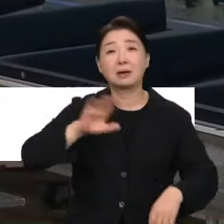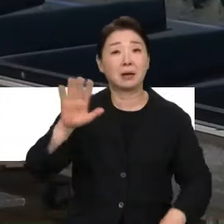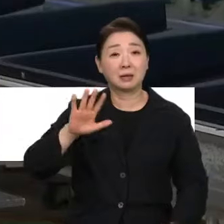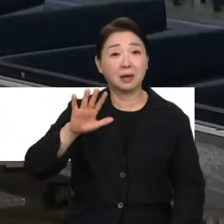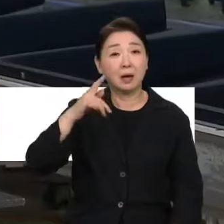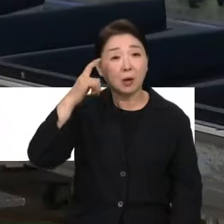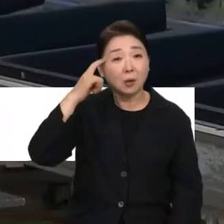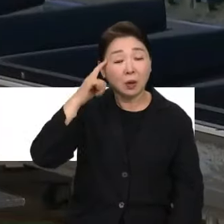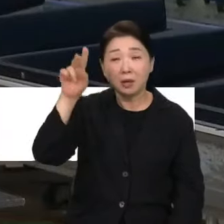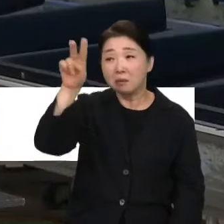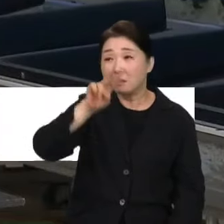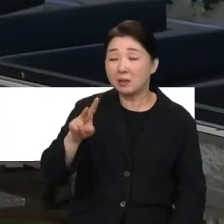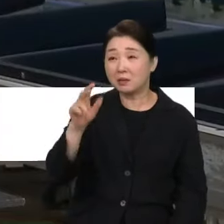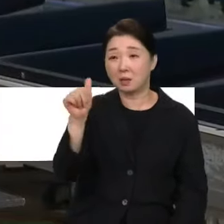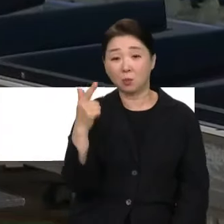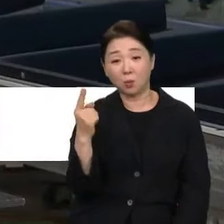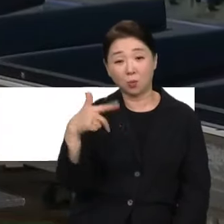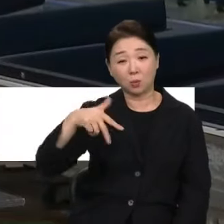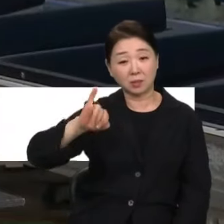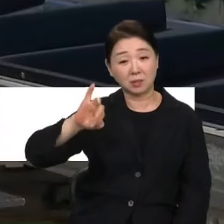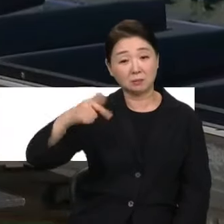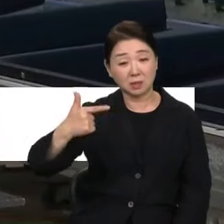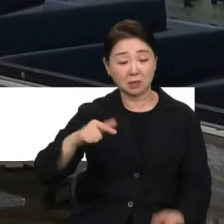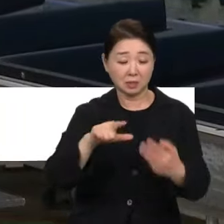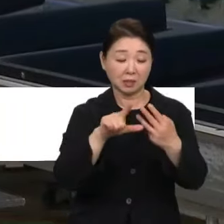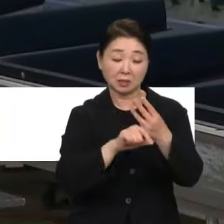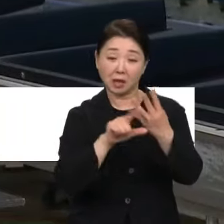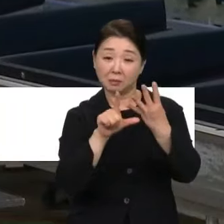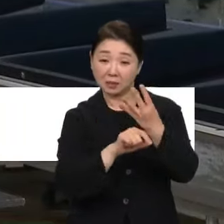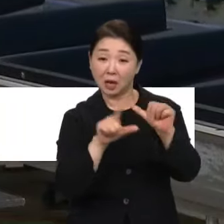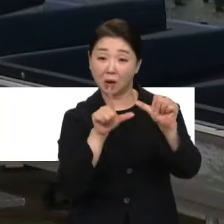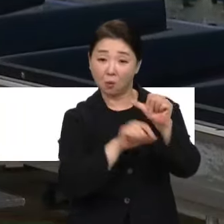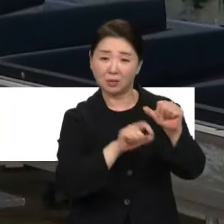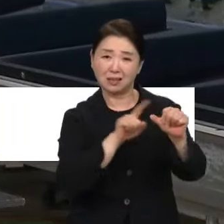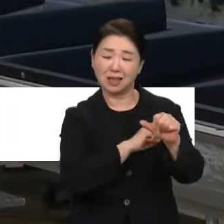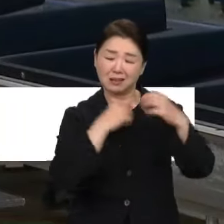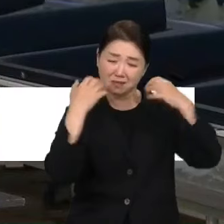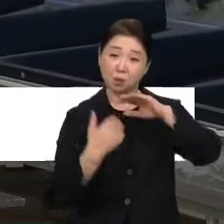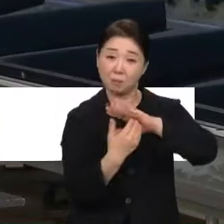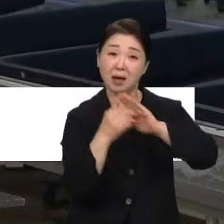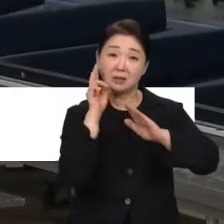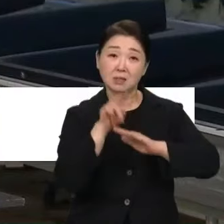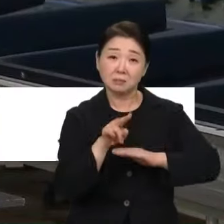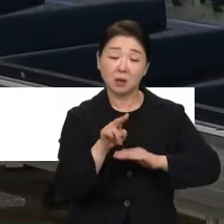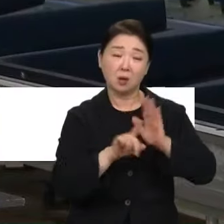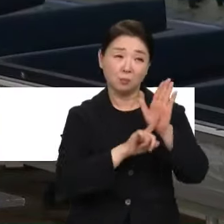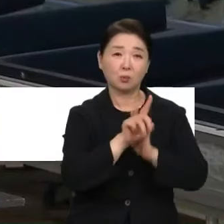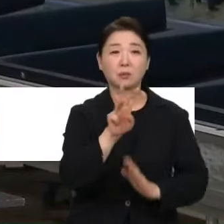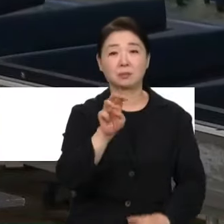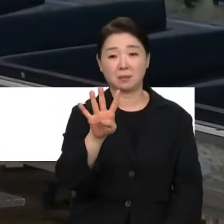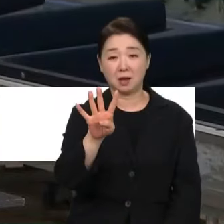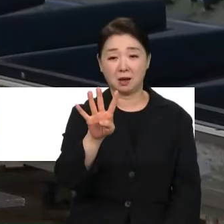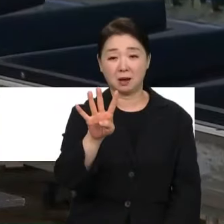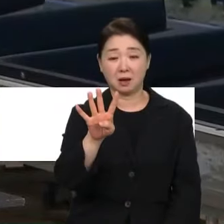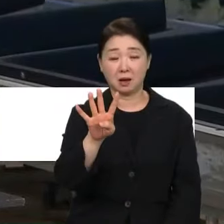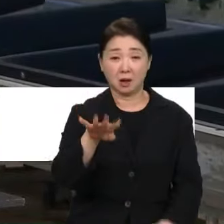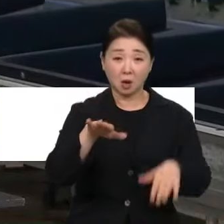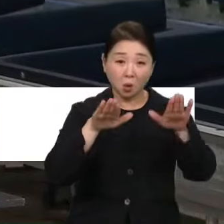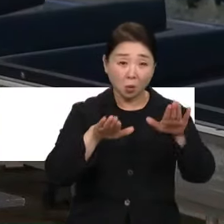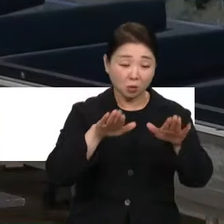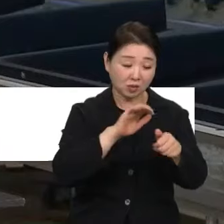아닌데요. 베트남 호찌민은 3, 4월, 그리고 4, 5월이 가장 더운데 보통 34도까지 올라갑니다. 그런데 오늘